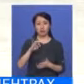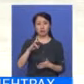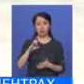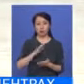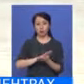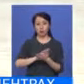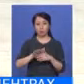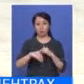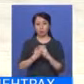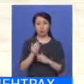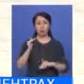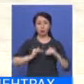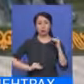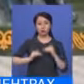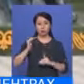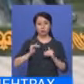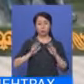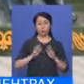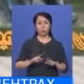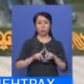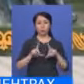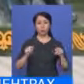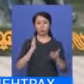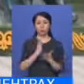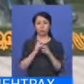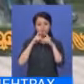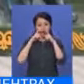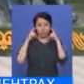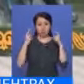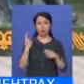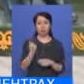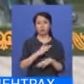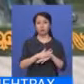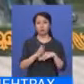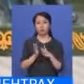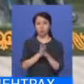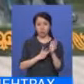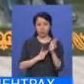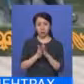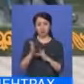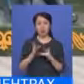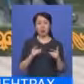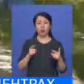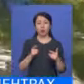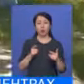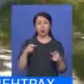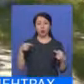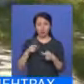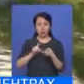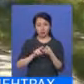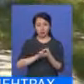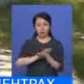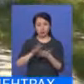для обработки рук, оборудованы санитарные зоны. Учреждения обеспечены масками, одноразовыми перчатками, антисептиком.